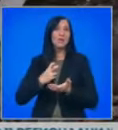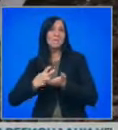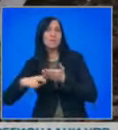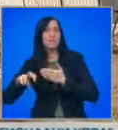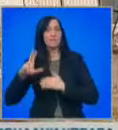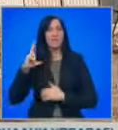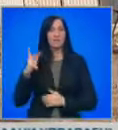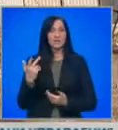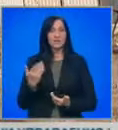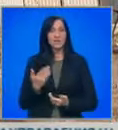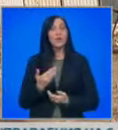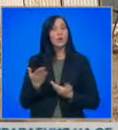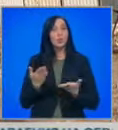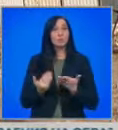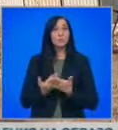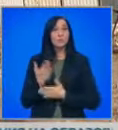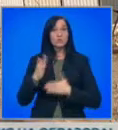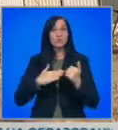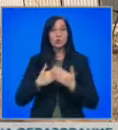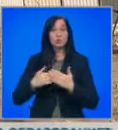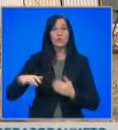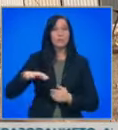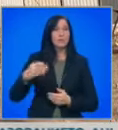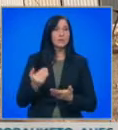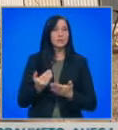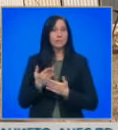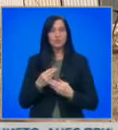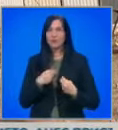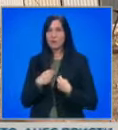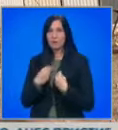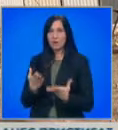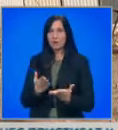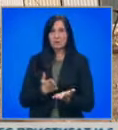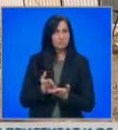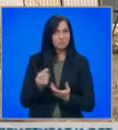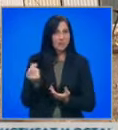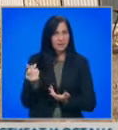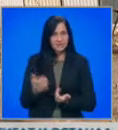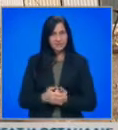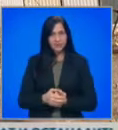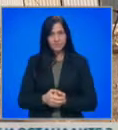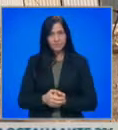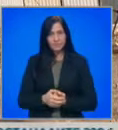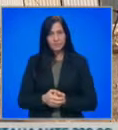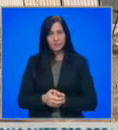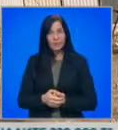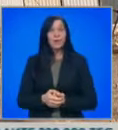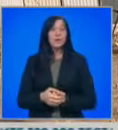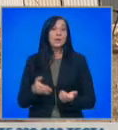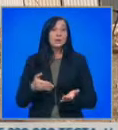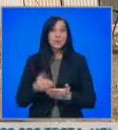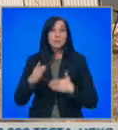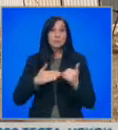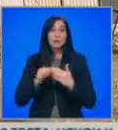Франция. Когато започва строителството на обекта, той започва да дарява средства, за да се построи